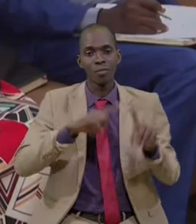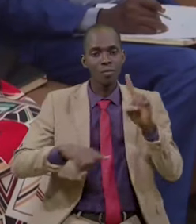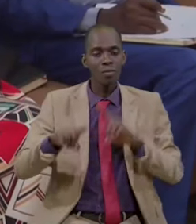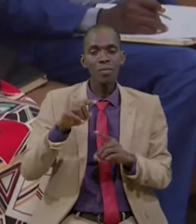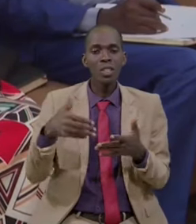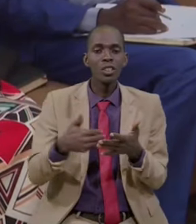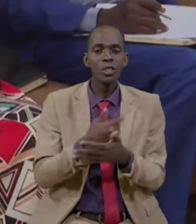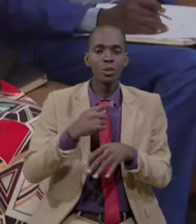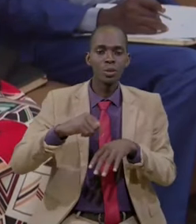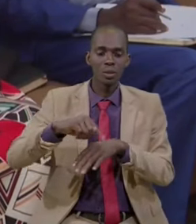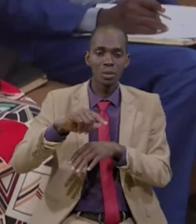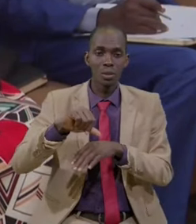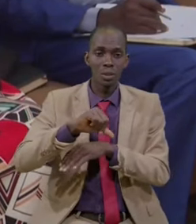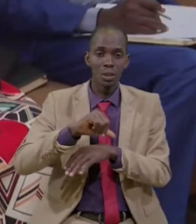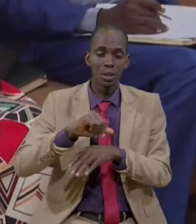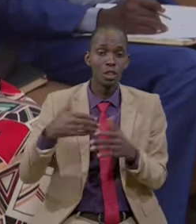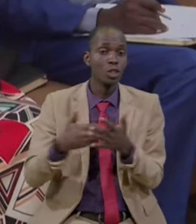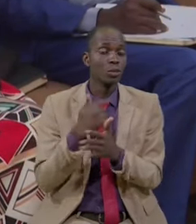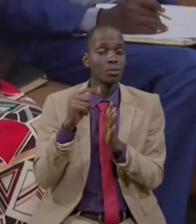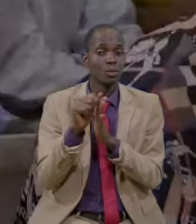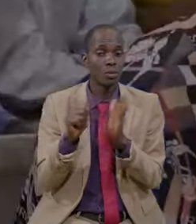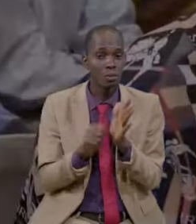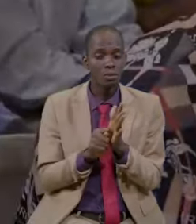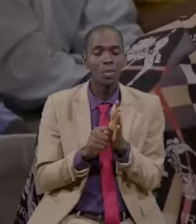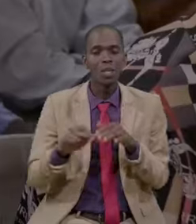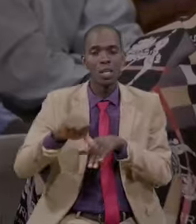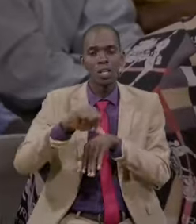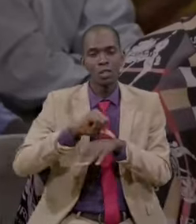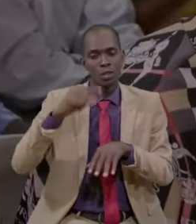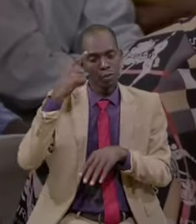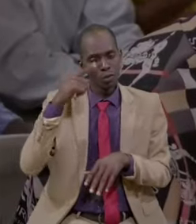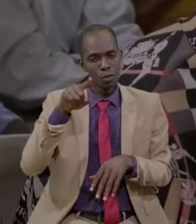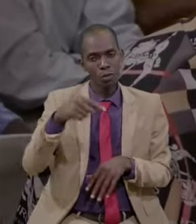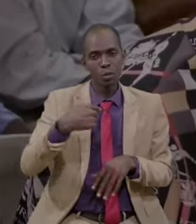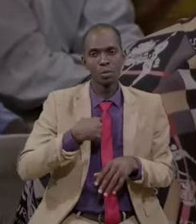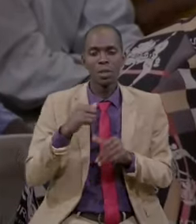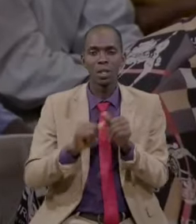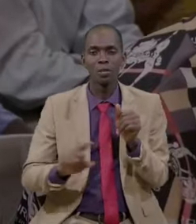l'onction du Nouveau Testament pour les ministres et pour chacun, au nom de Jésus.